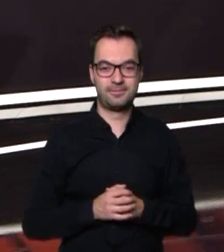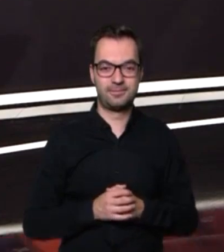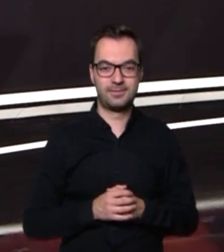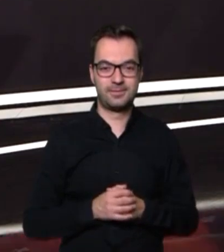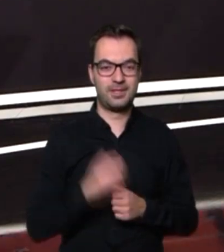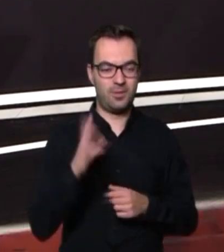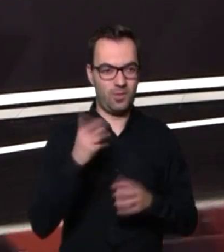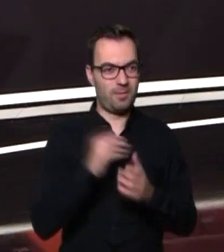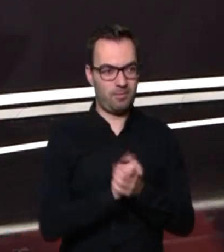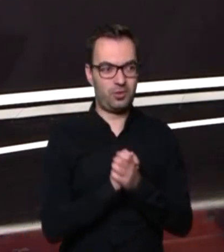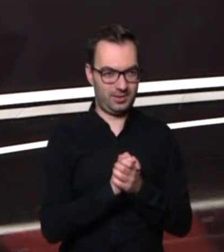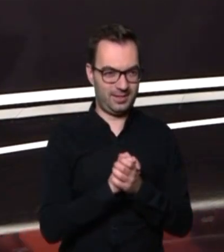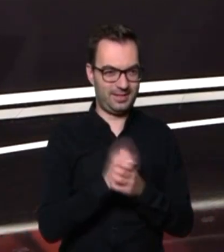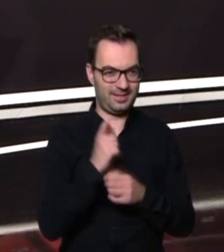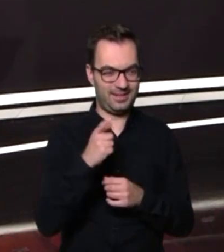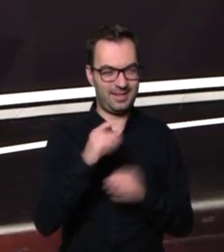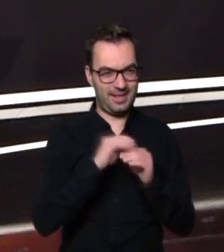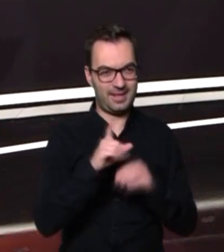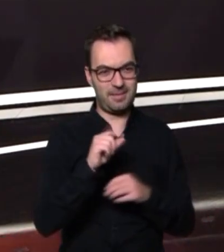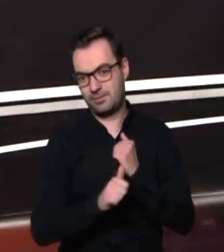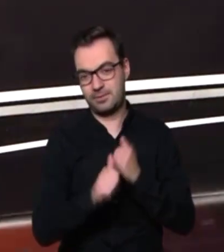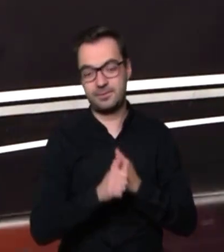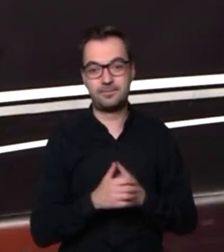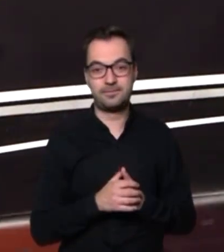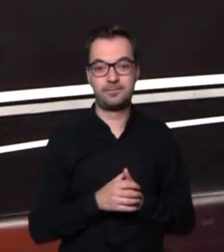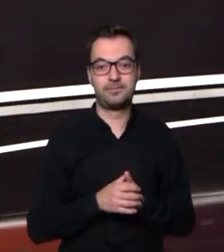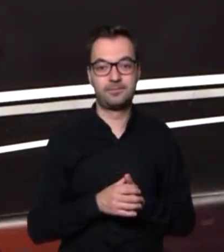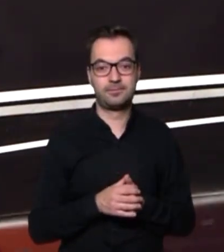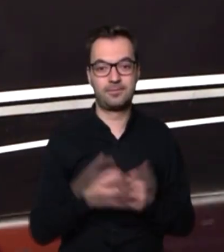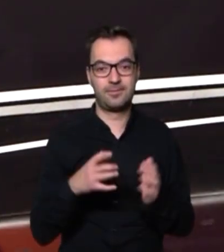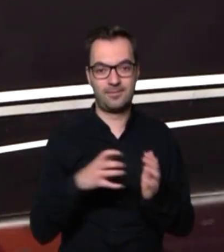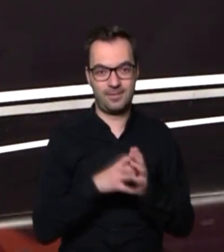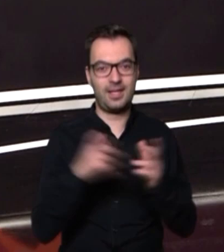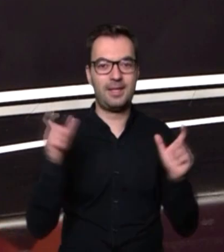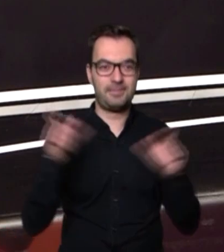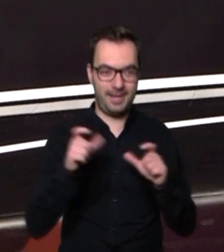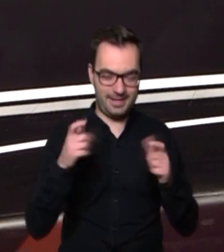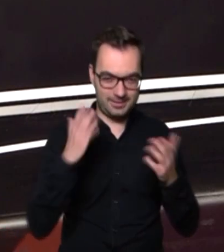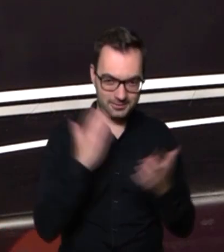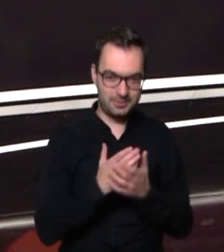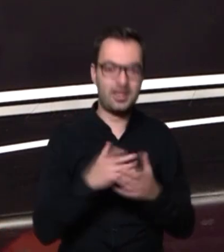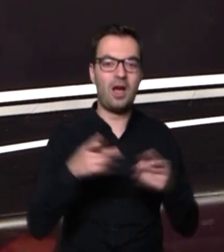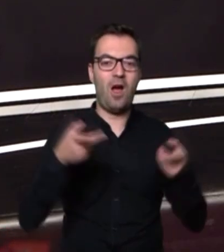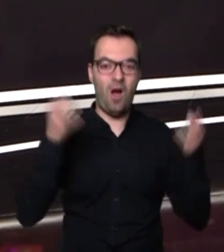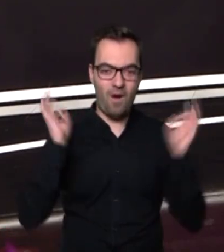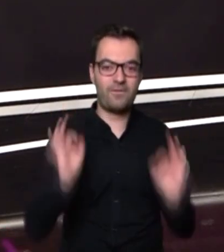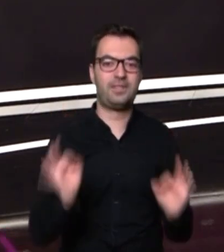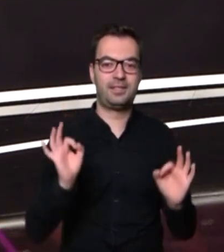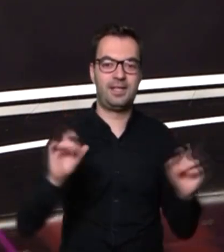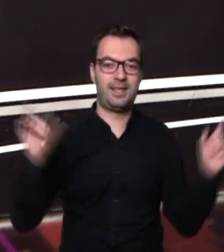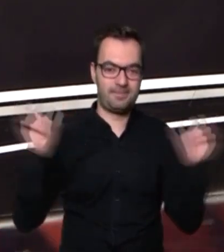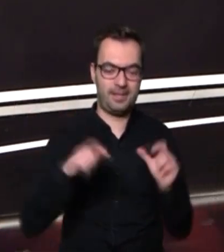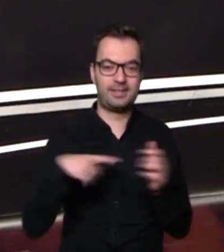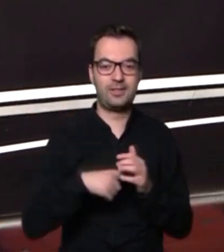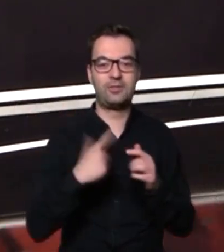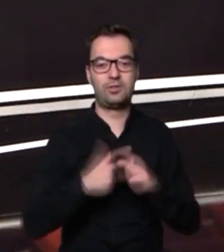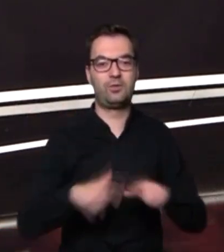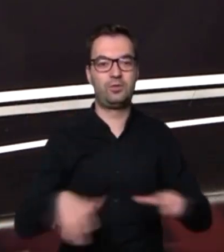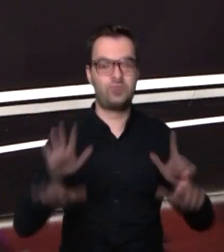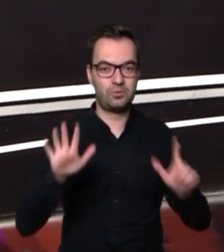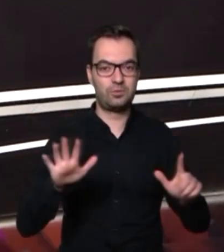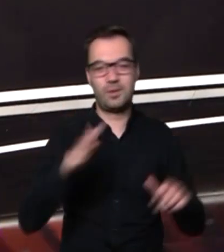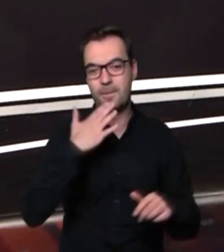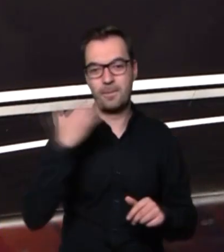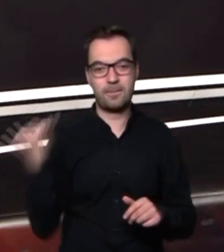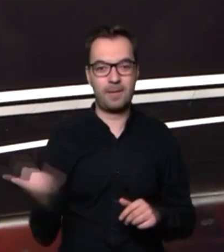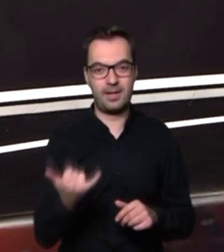Marka Papszuna, też filmowe. Raków Braski z tej fety na gorąco, a taka oficjalna feta mistrzowska będzie 27 maja